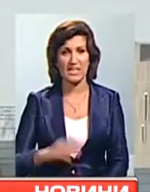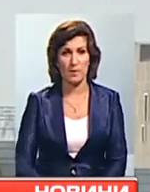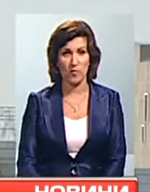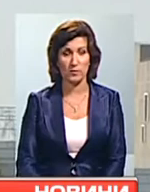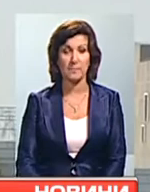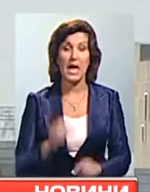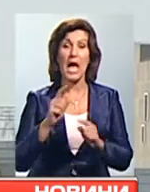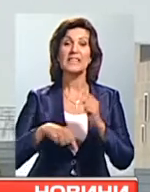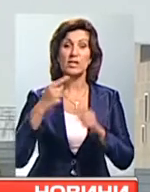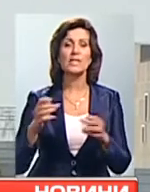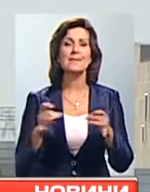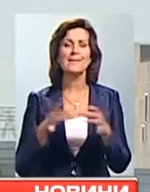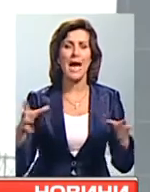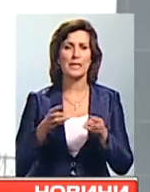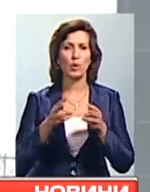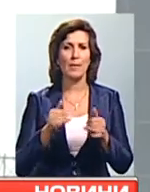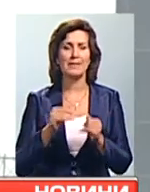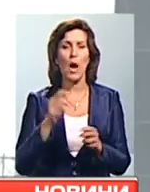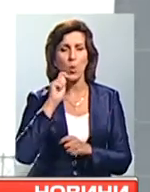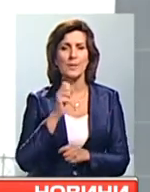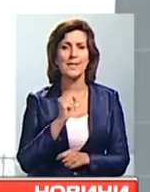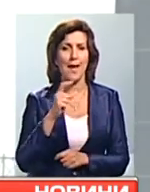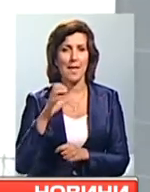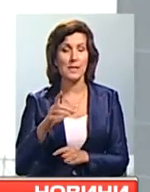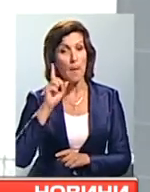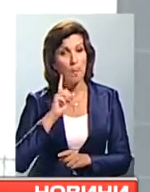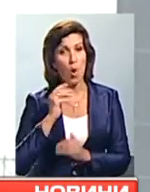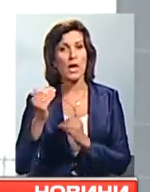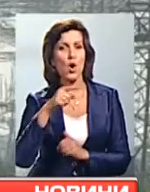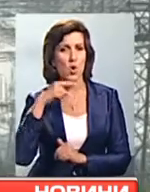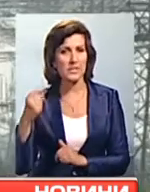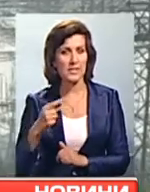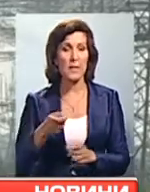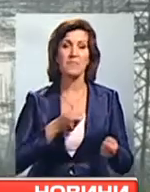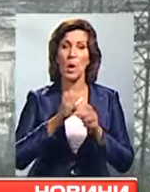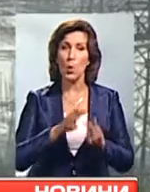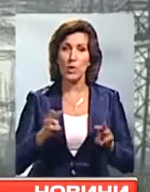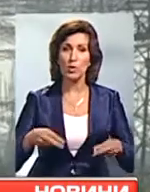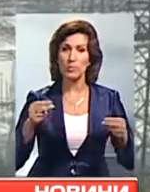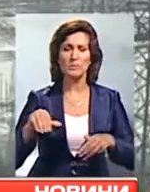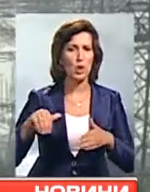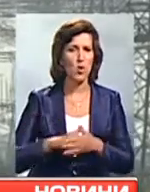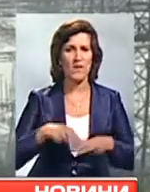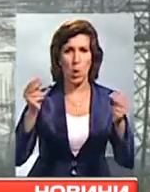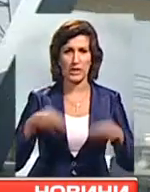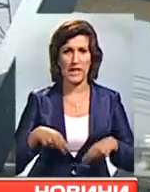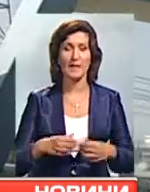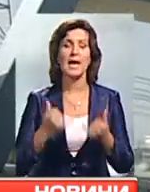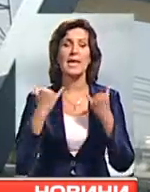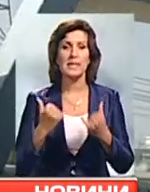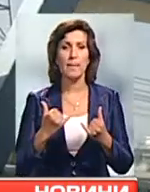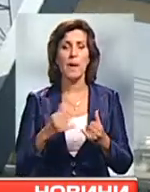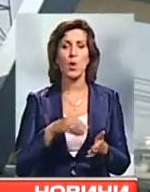На черзі ядерне паливо для українських АЕС. Поки що воно російське. Проте урядовці підписали новий контракт.